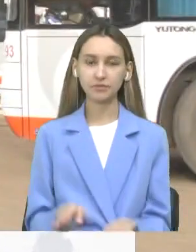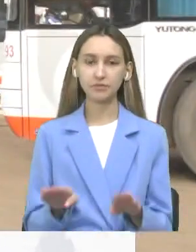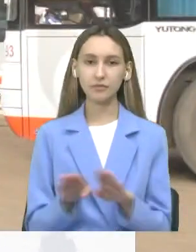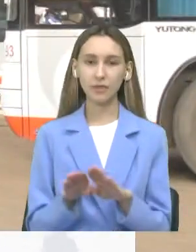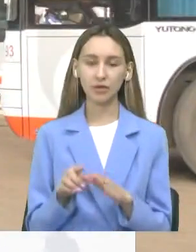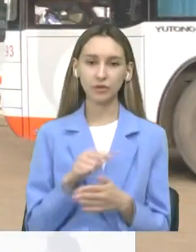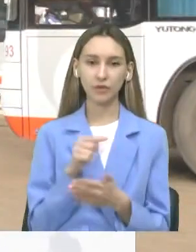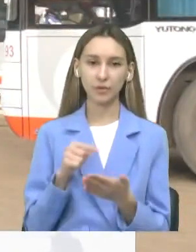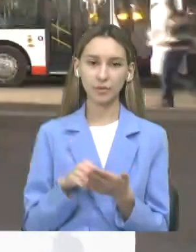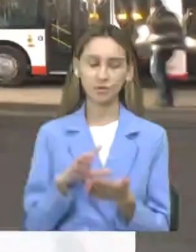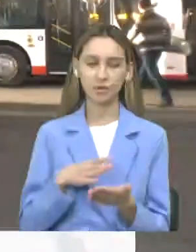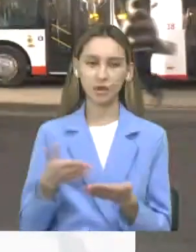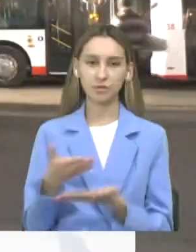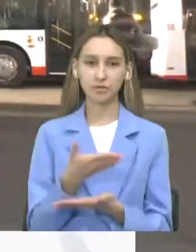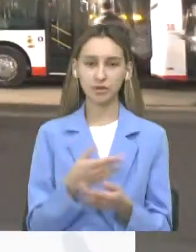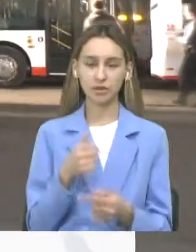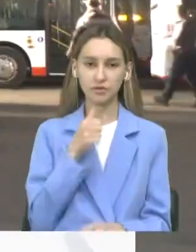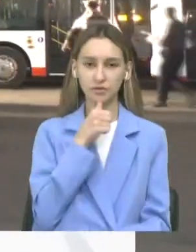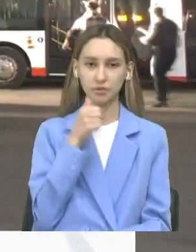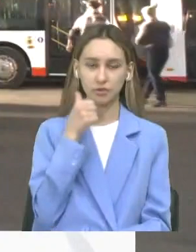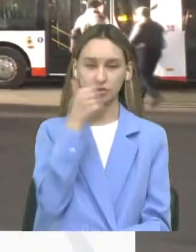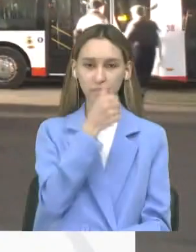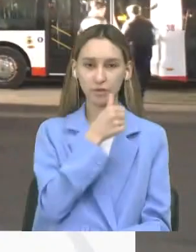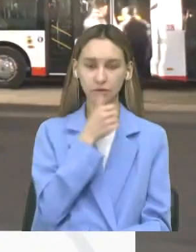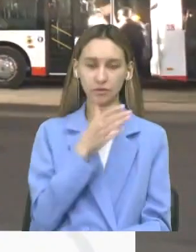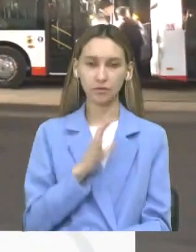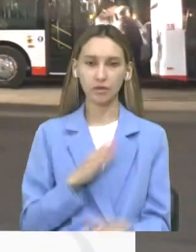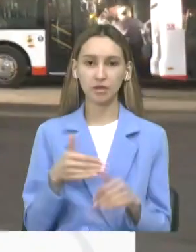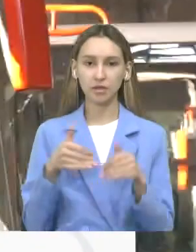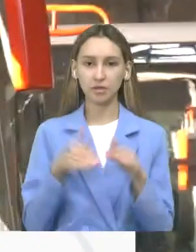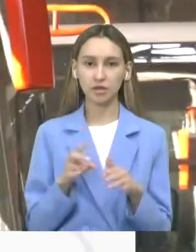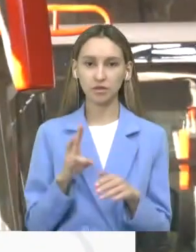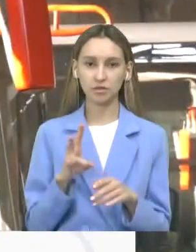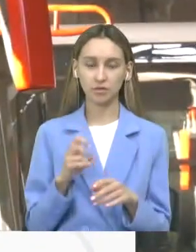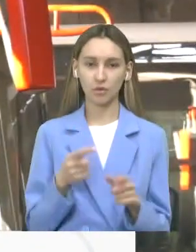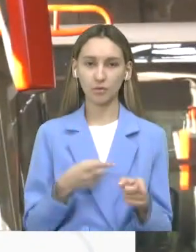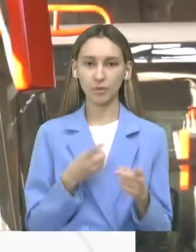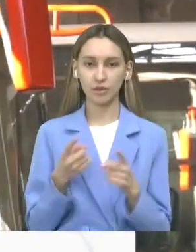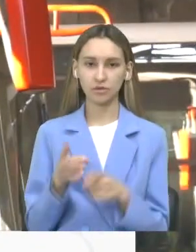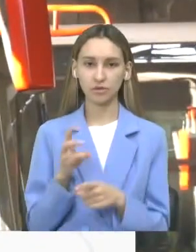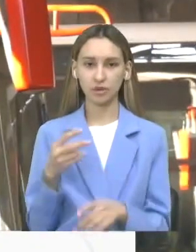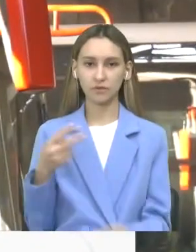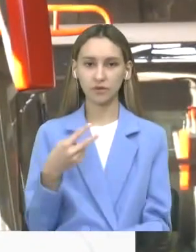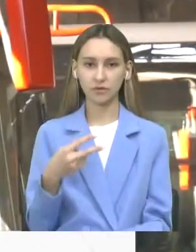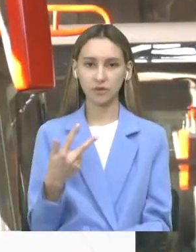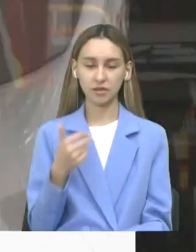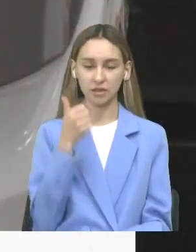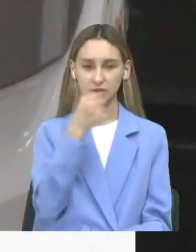жуық бағытты қамтып отыр. Сондықтан елімізде кәсіпорындарды жекешелендіру мәселесі қарастырылуда.